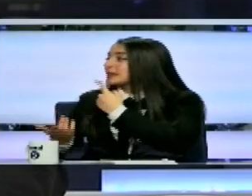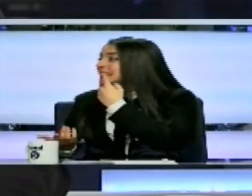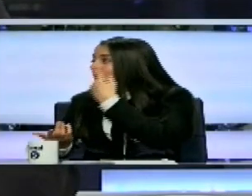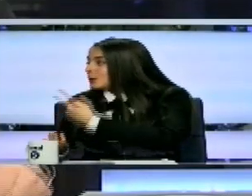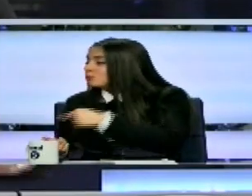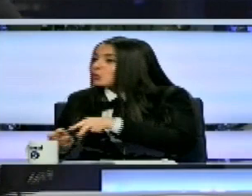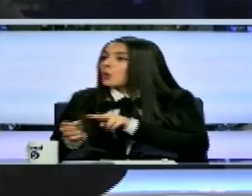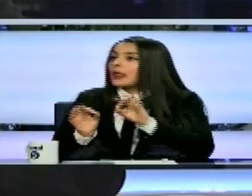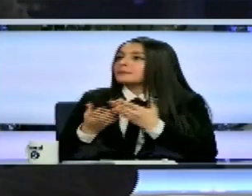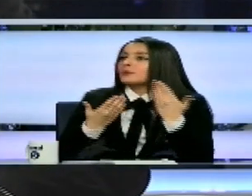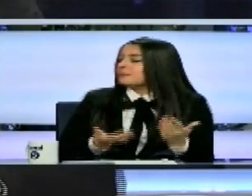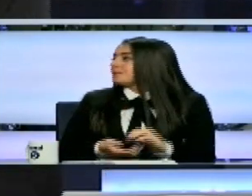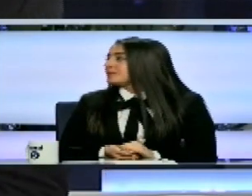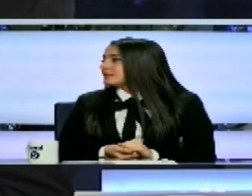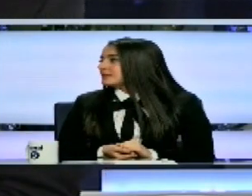bu önemli yolda.